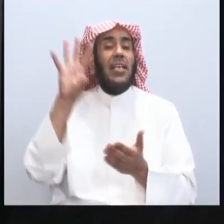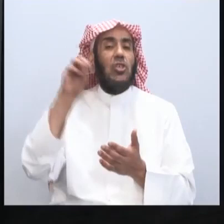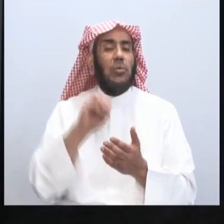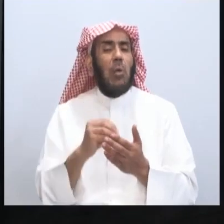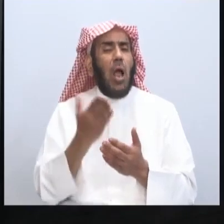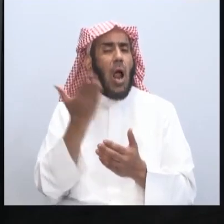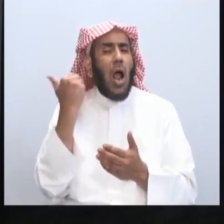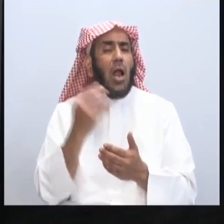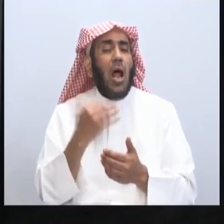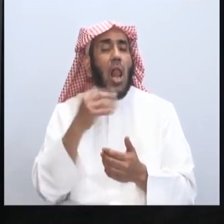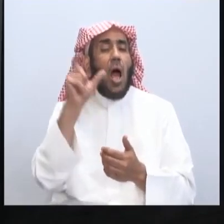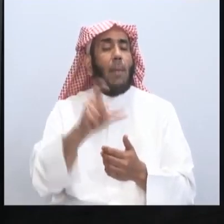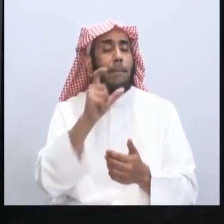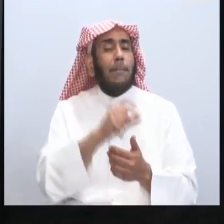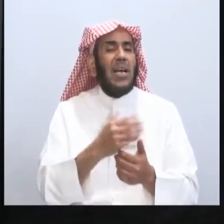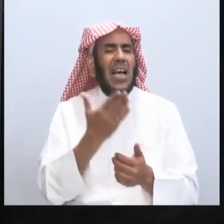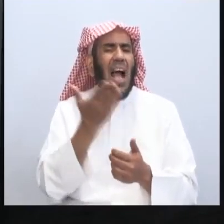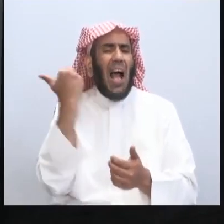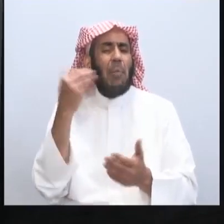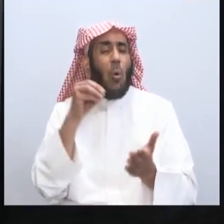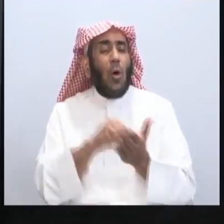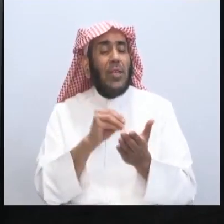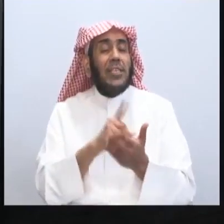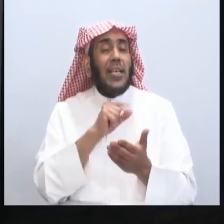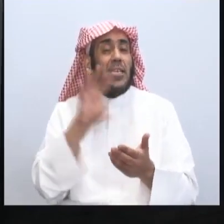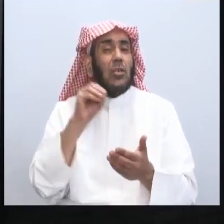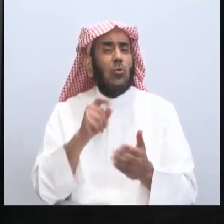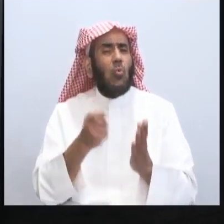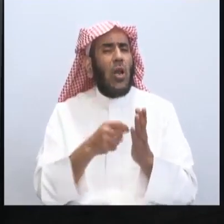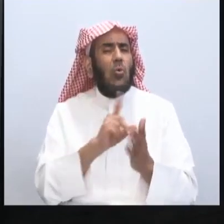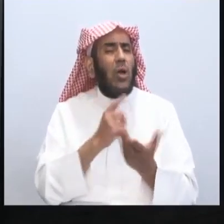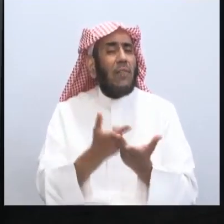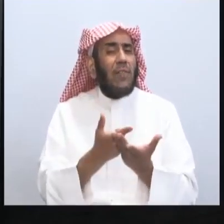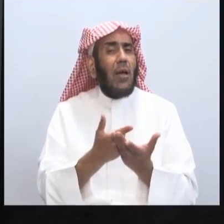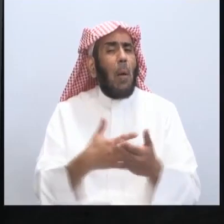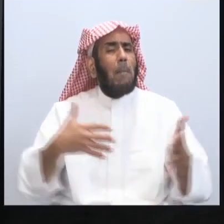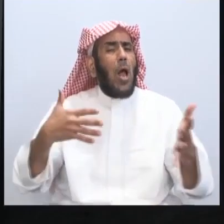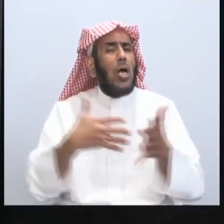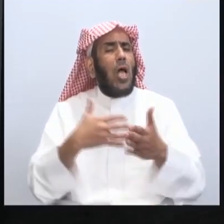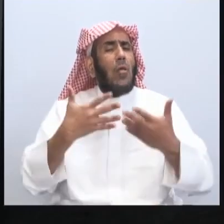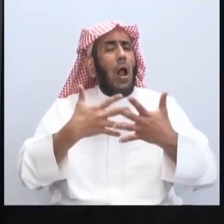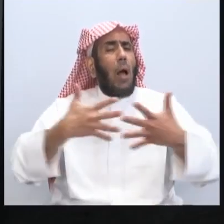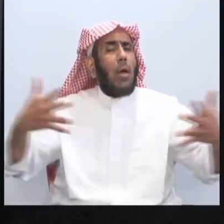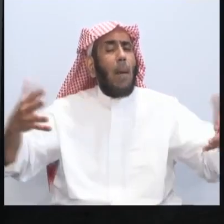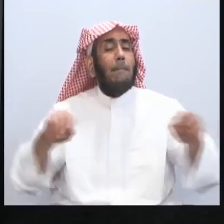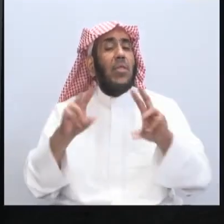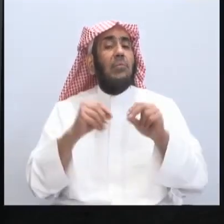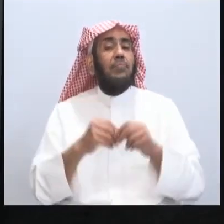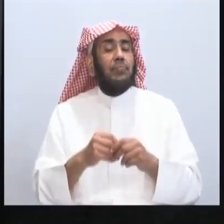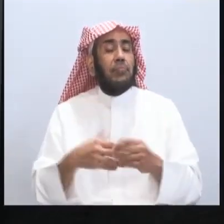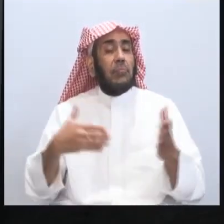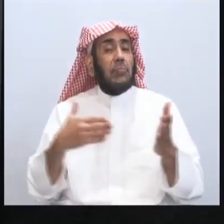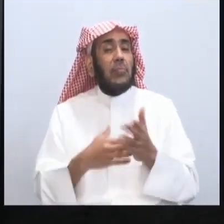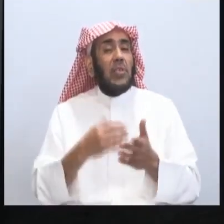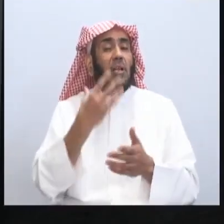كان العرب قبل وضع التاريخ الهجري يؤرخون بالاحداث الكبيره مثل